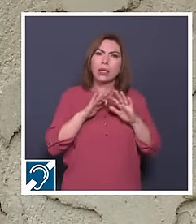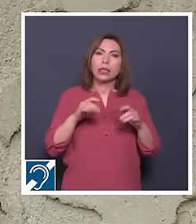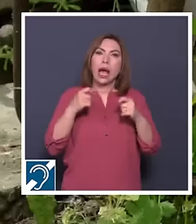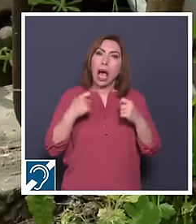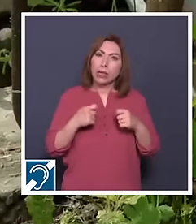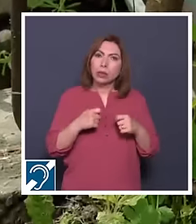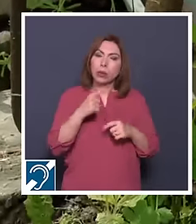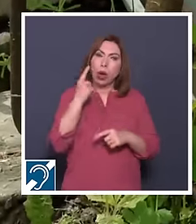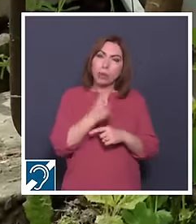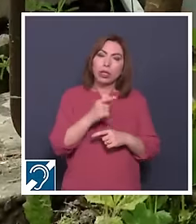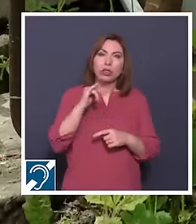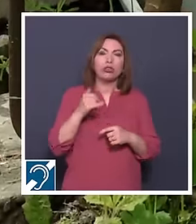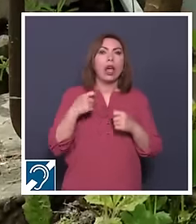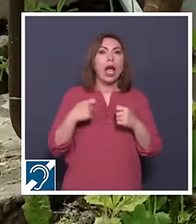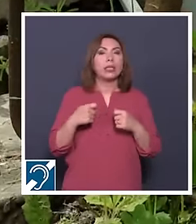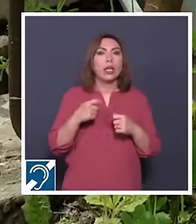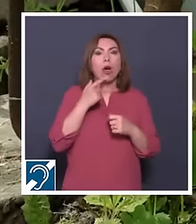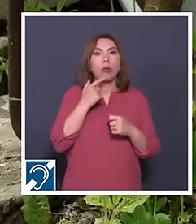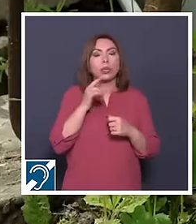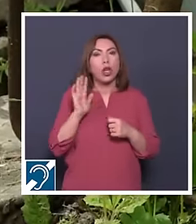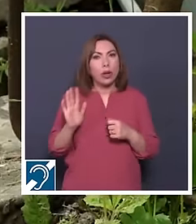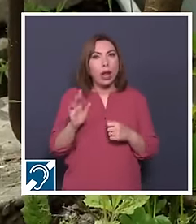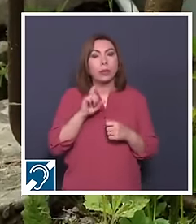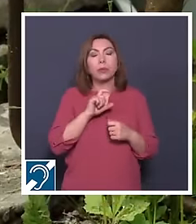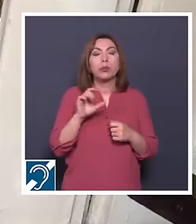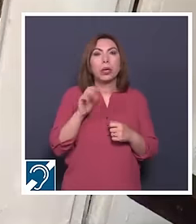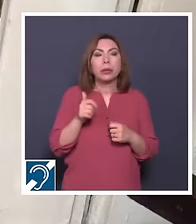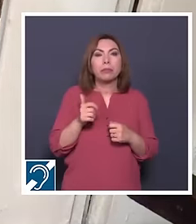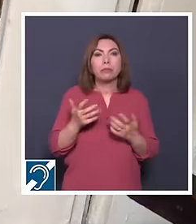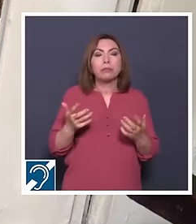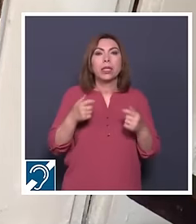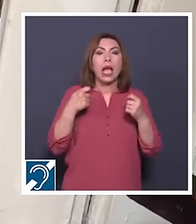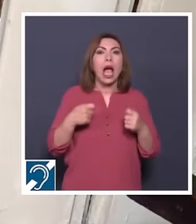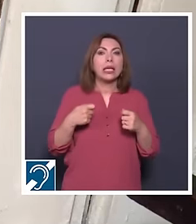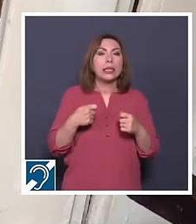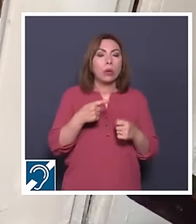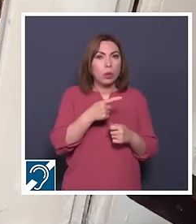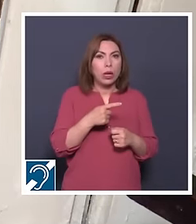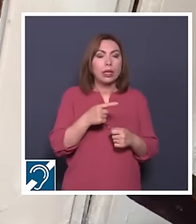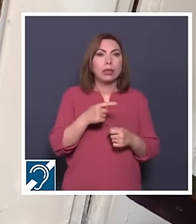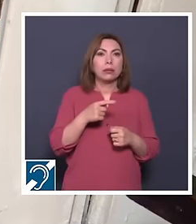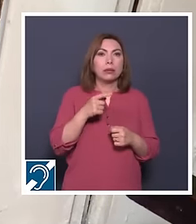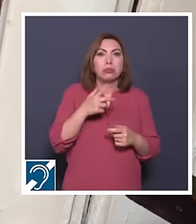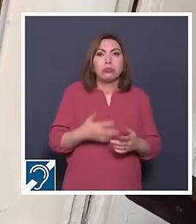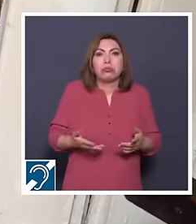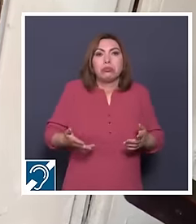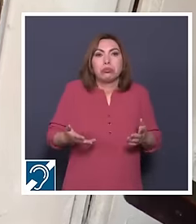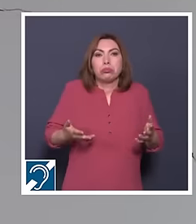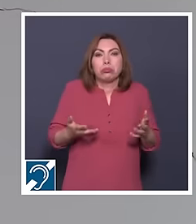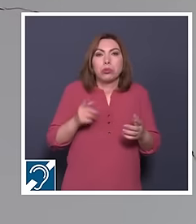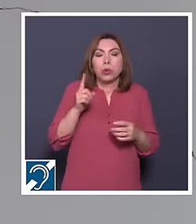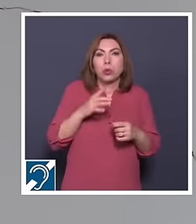asigurarea obligatorie cât și pe cea opțională, doar că asigurarea ridică din numeri și spune că nu